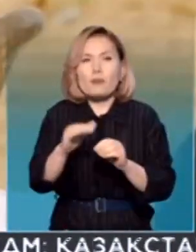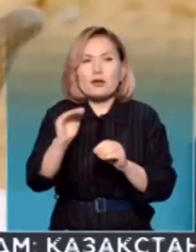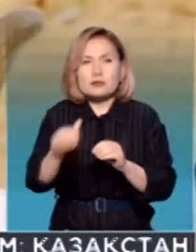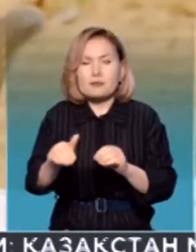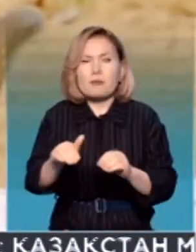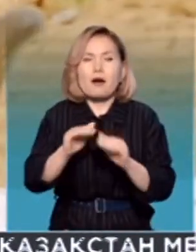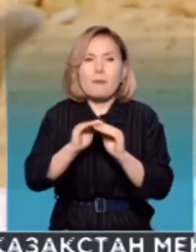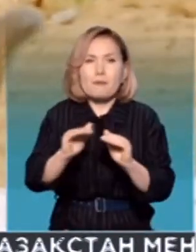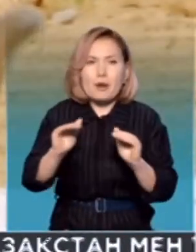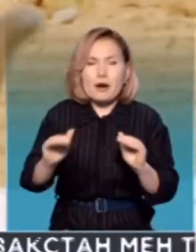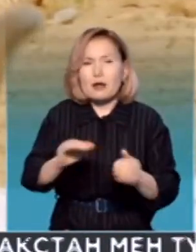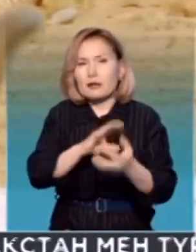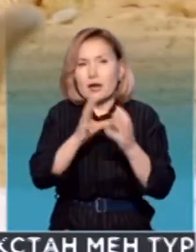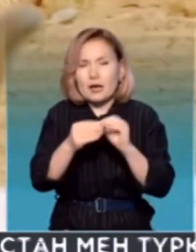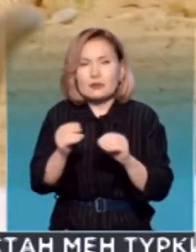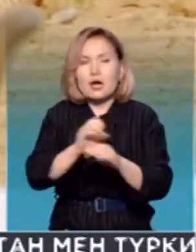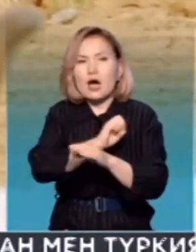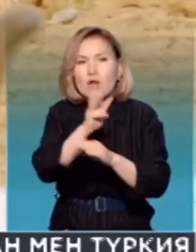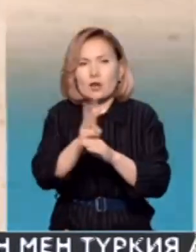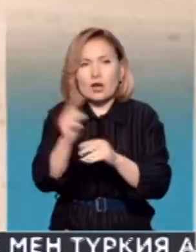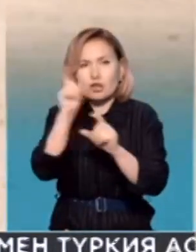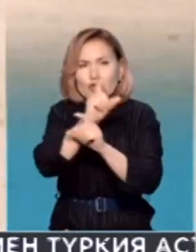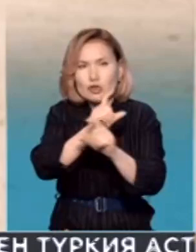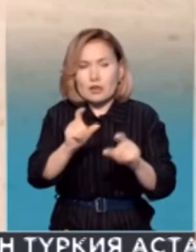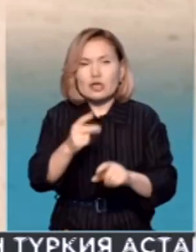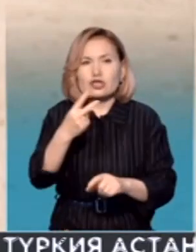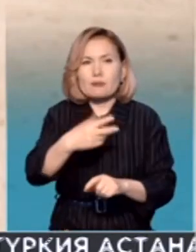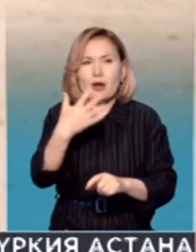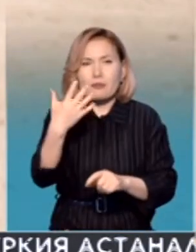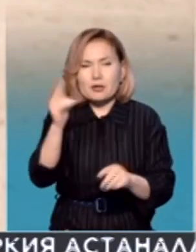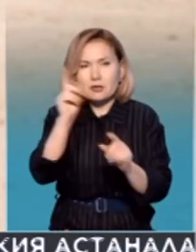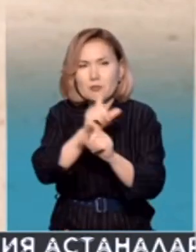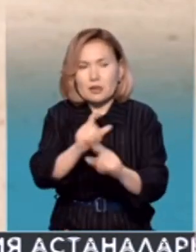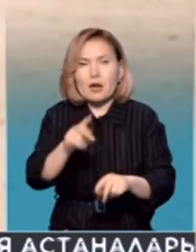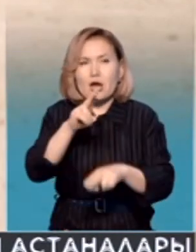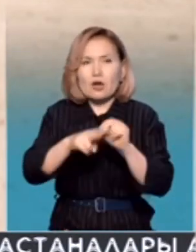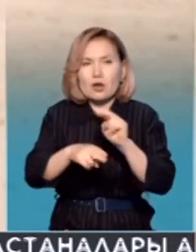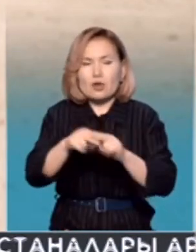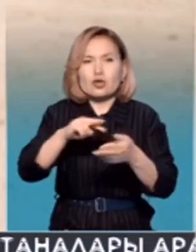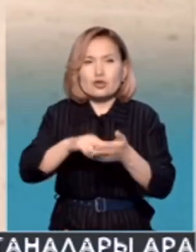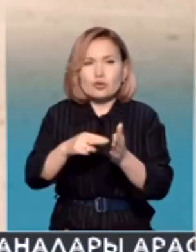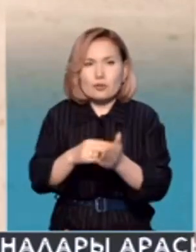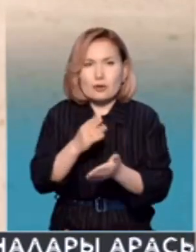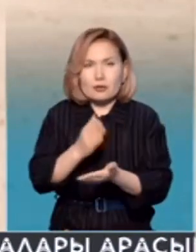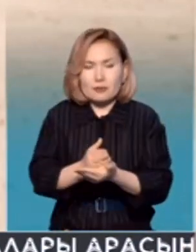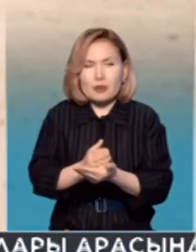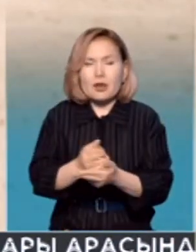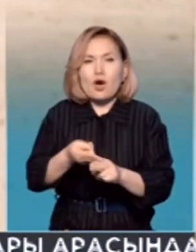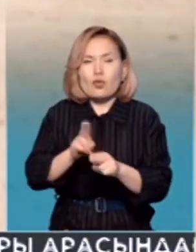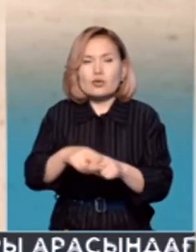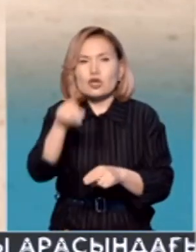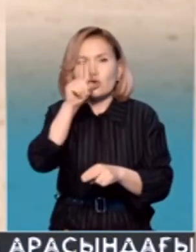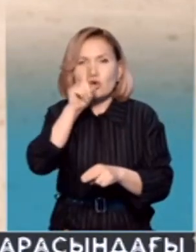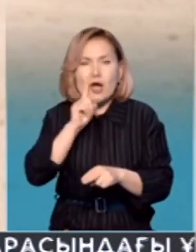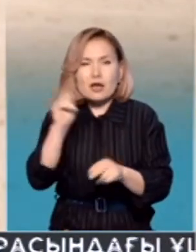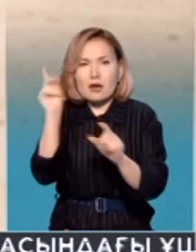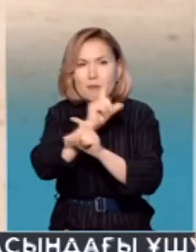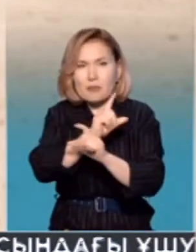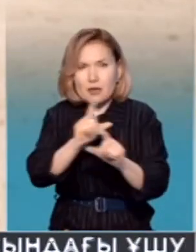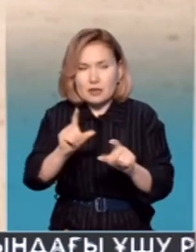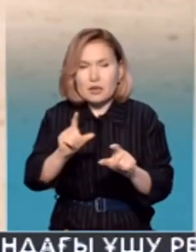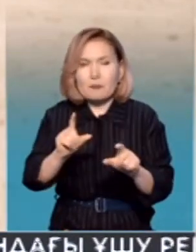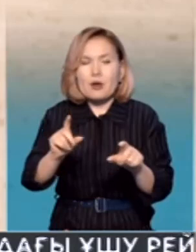қамтитын 21 жайлы мектеп салу жоспарда бар. Осы жайлы мектеп жобасы байланысты және